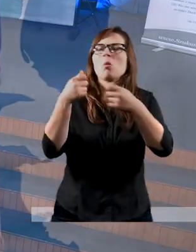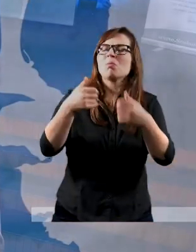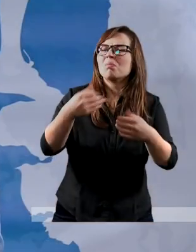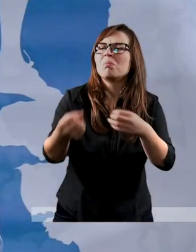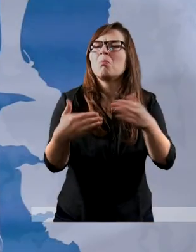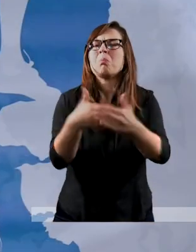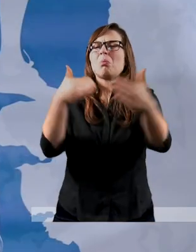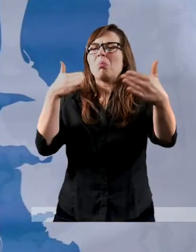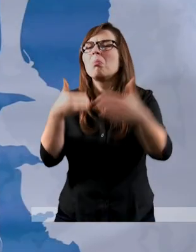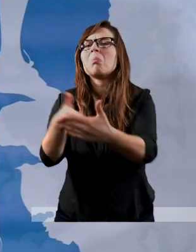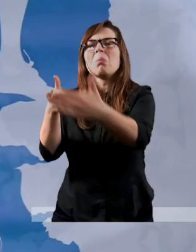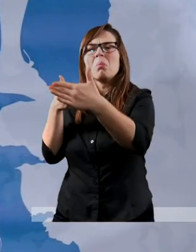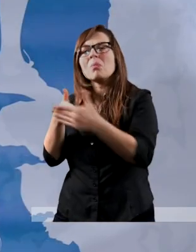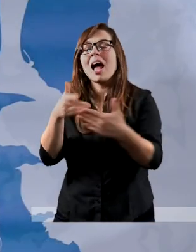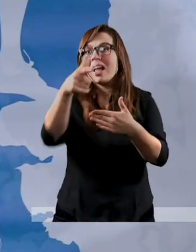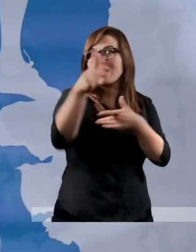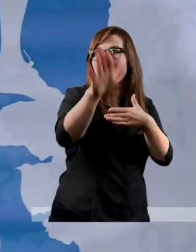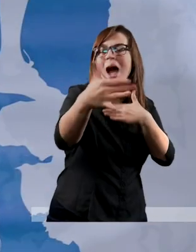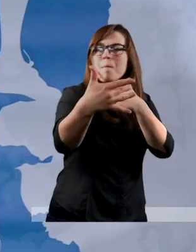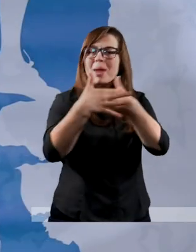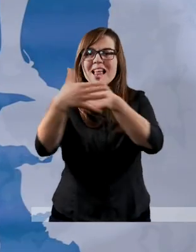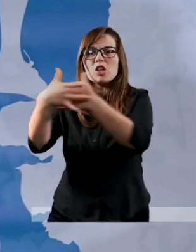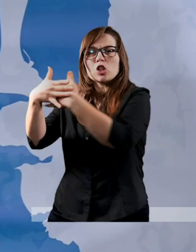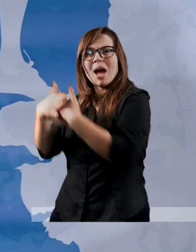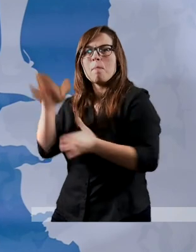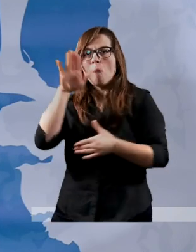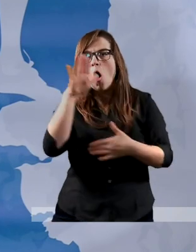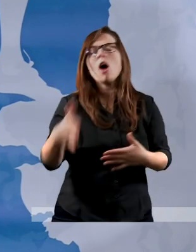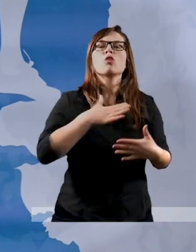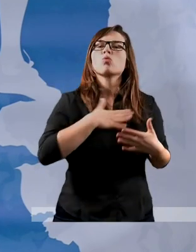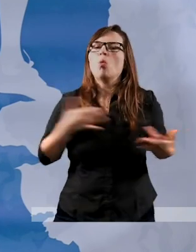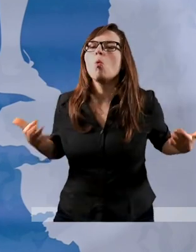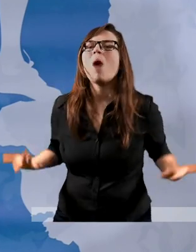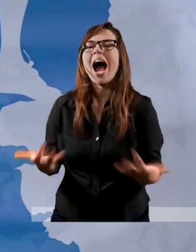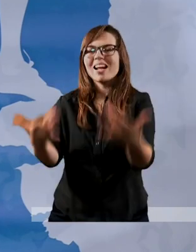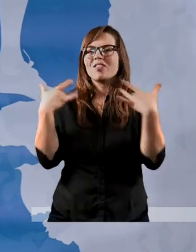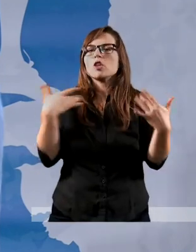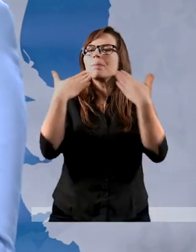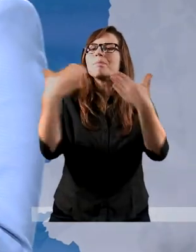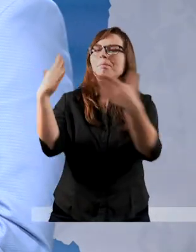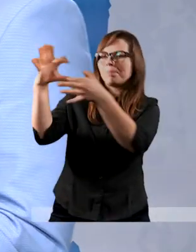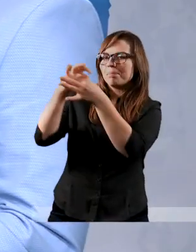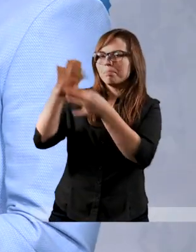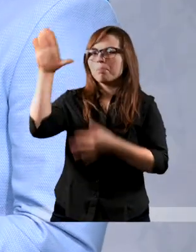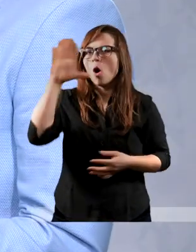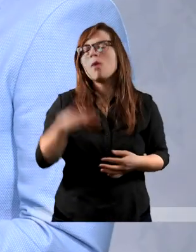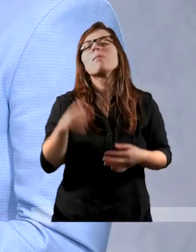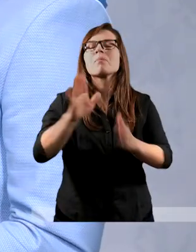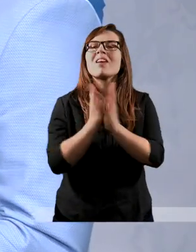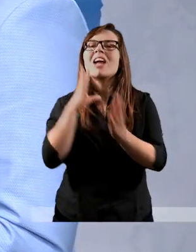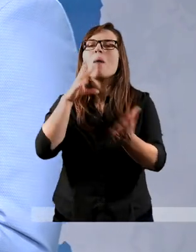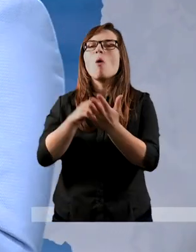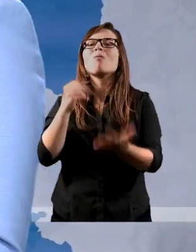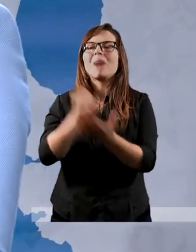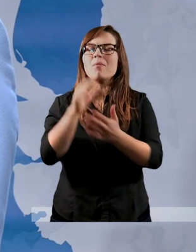Ty jesteś blisko Boga, łatwiej przez te wszystkie kryzysowe chwile przejść. W Księdze Powtórzonego Prawa, w